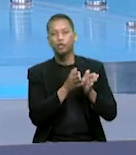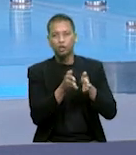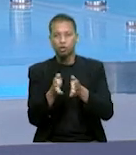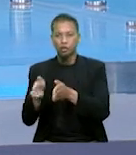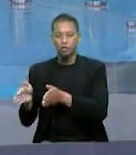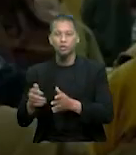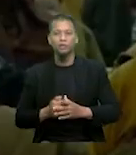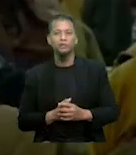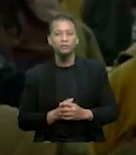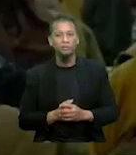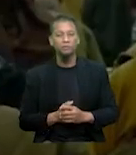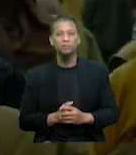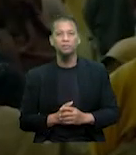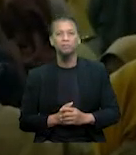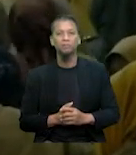sektor.